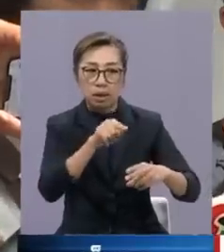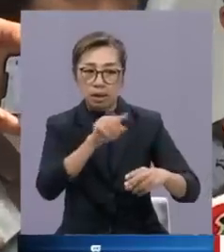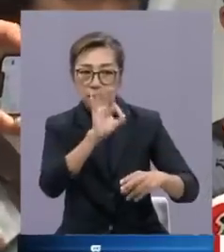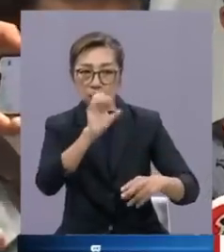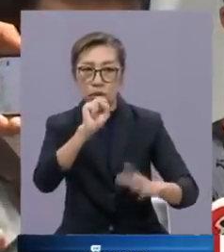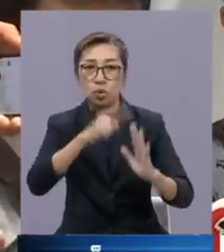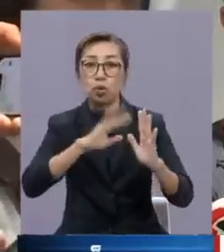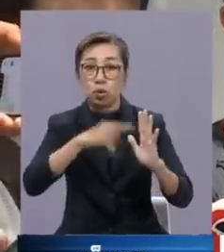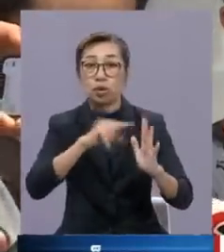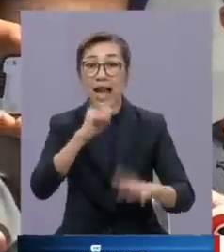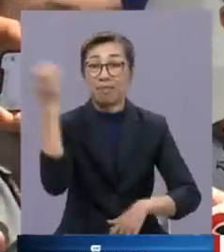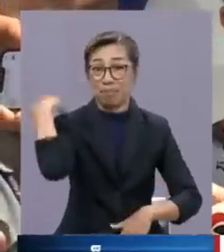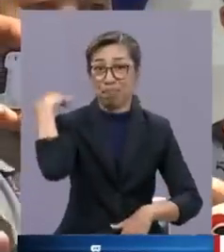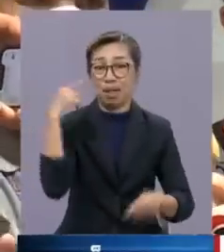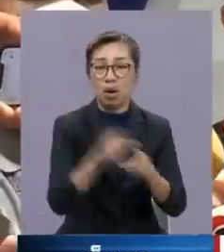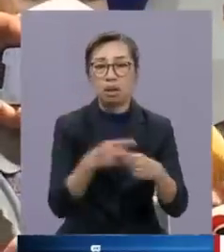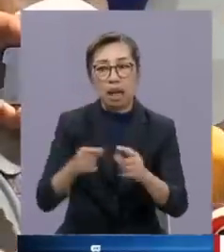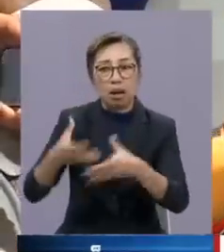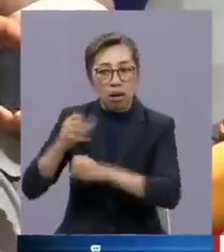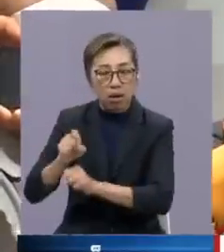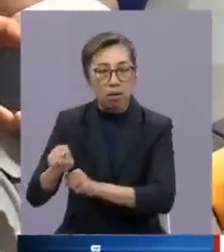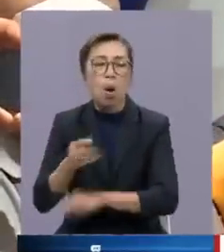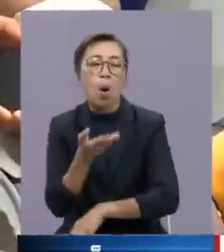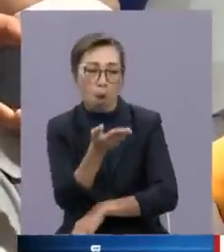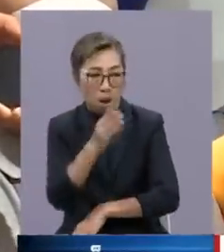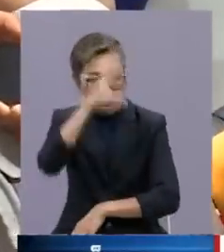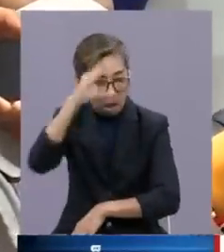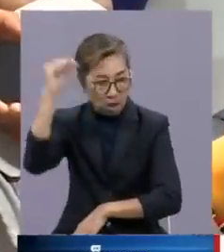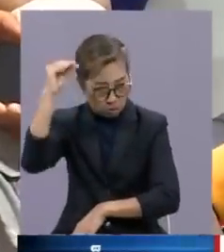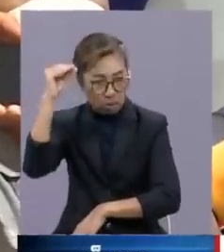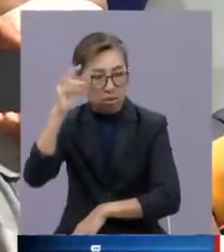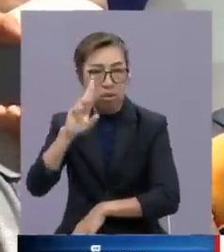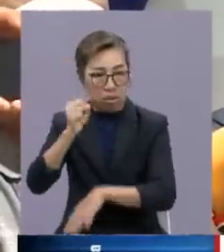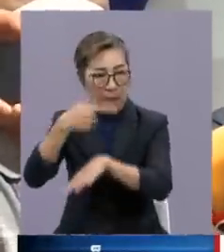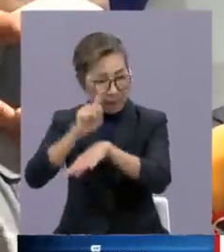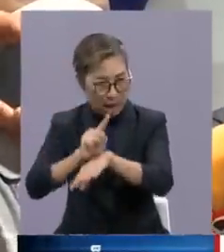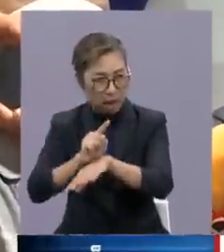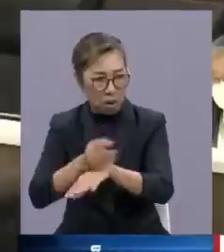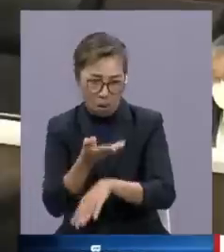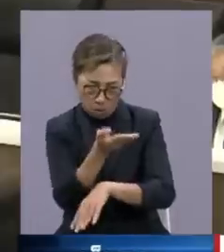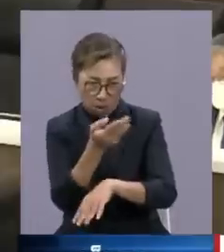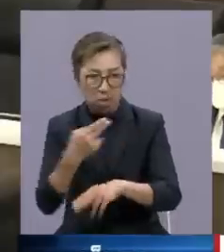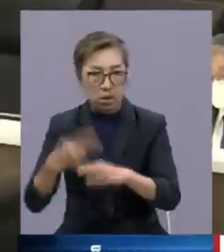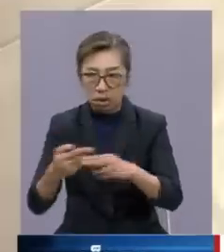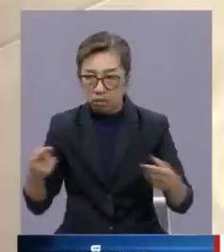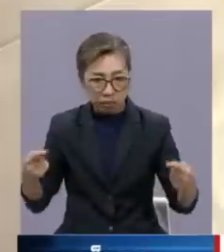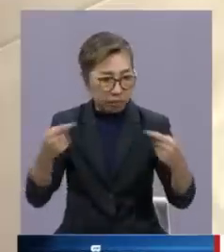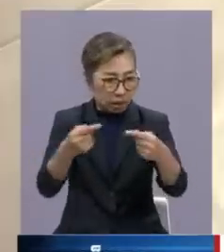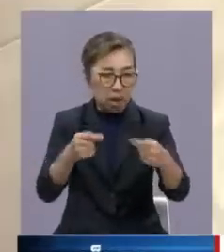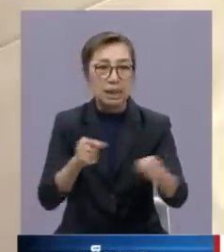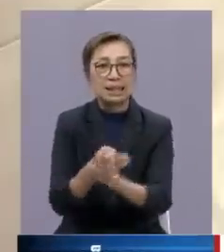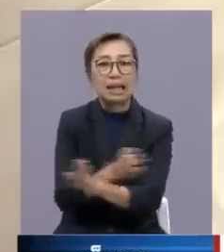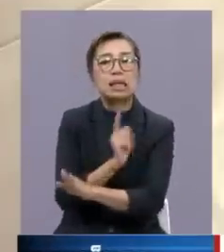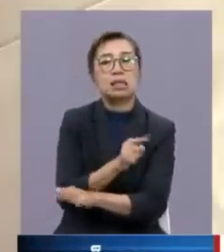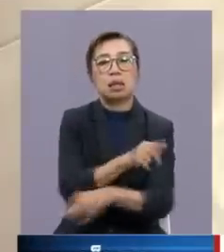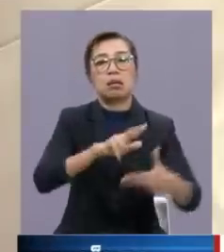ชาติตันเจริญเอาไว้แล้วแต่ประชาธิปัตย์ก็ขอให้ชวนหลีกภัยขึ้นไปเป็นเหมือนกันเวลานั้น2พรรคเขามีสัญญาใ